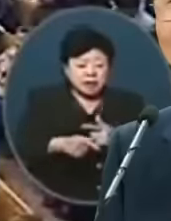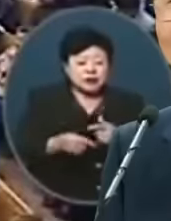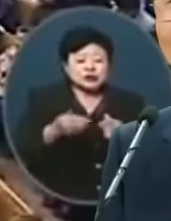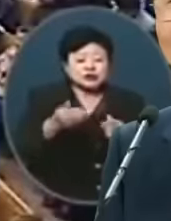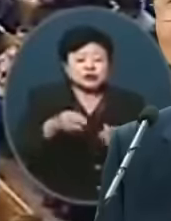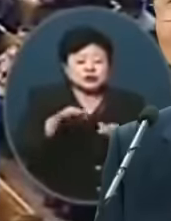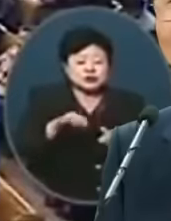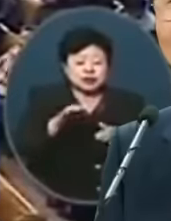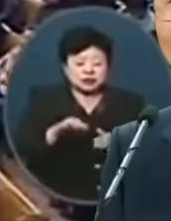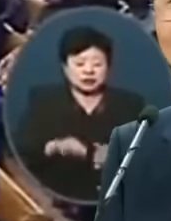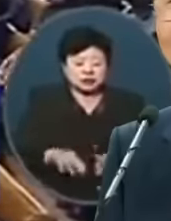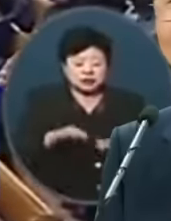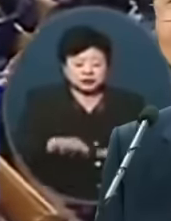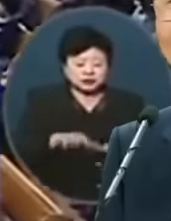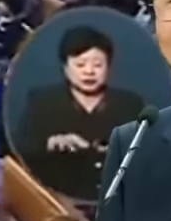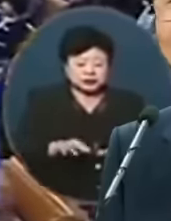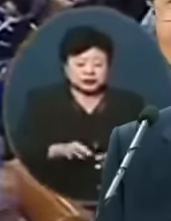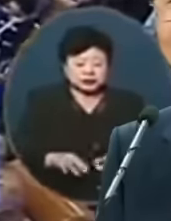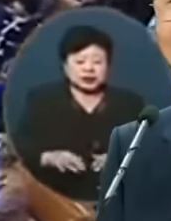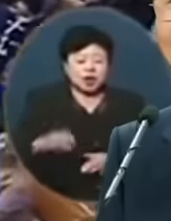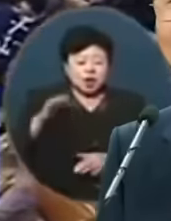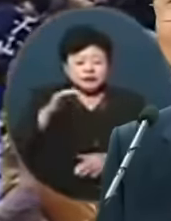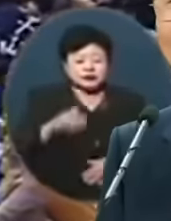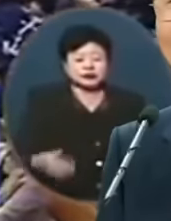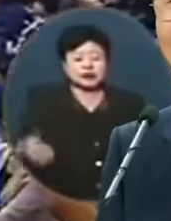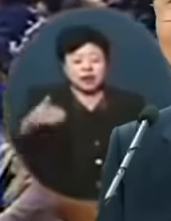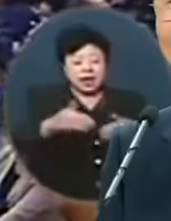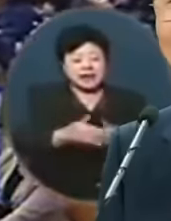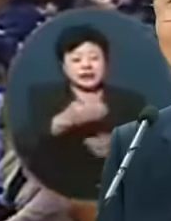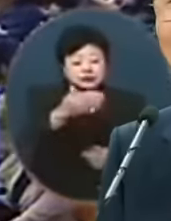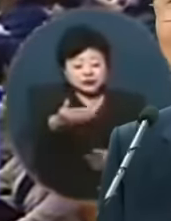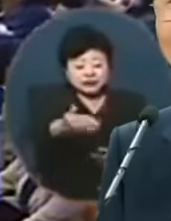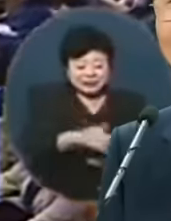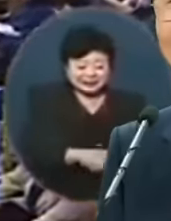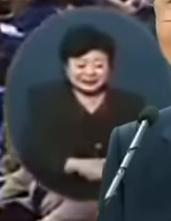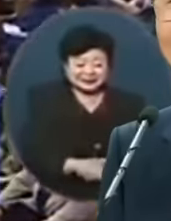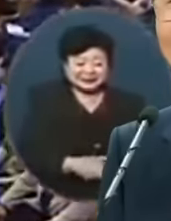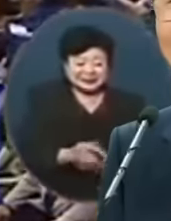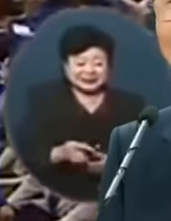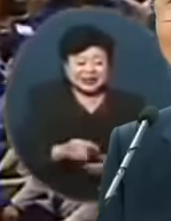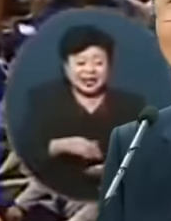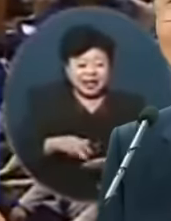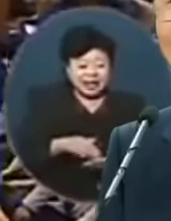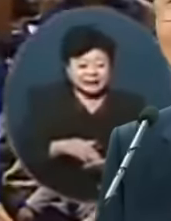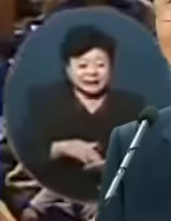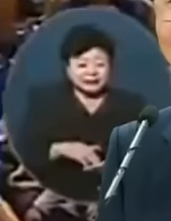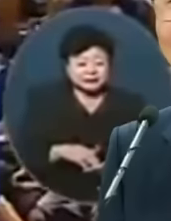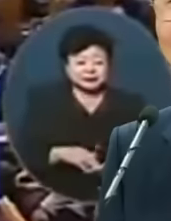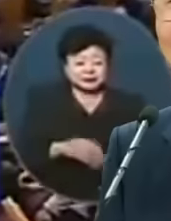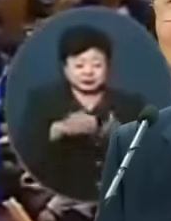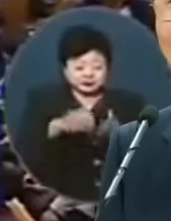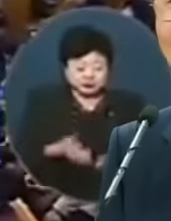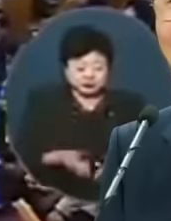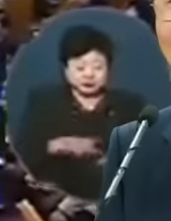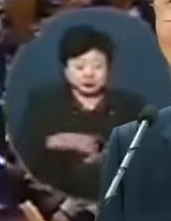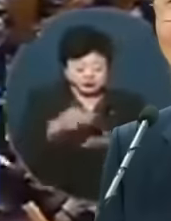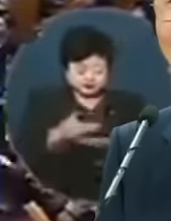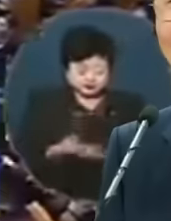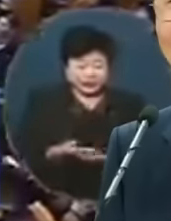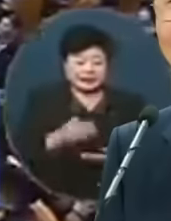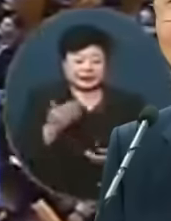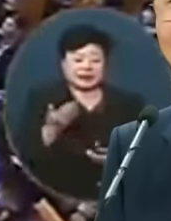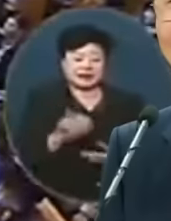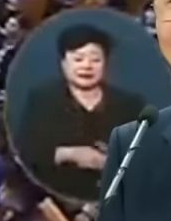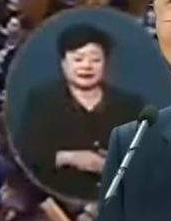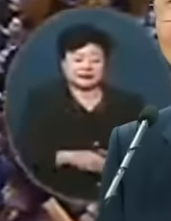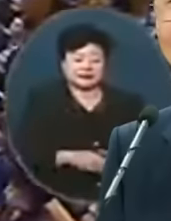것이니 곧 후이 되어 누르고 흔들어 넘치도록 하여 너에게 안겨주랴. 너희가 헤아리는 그 헤아림으로 너희도 헤아림을 도로 받을 것입니다.